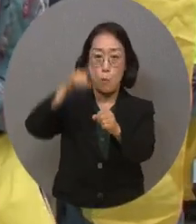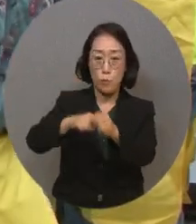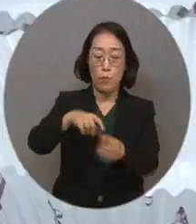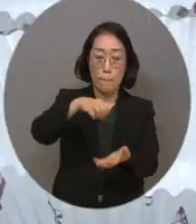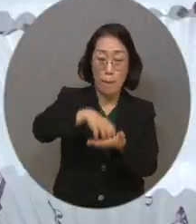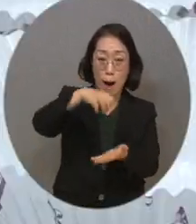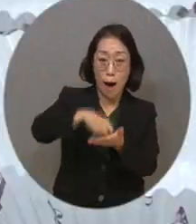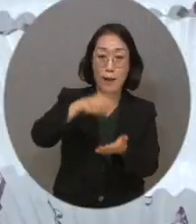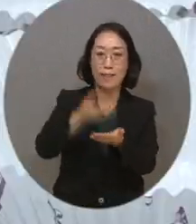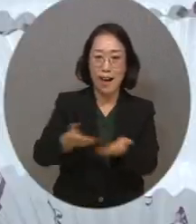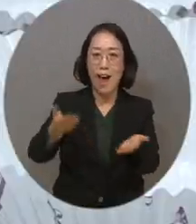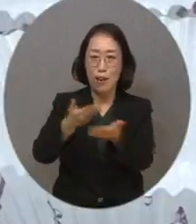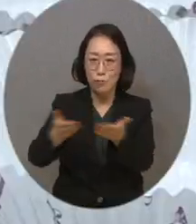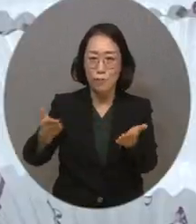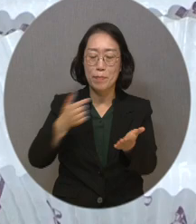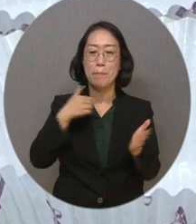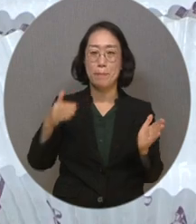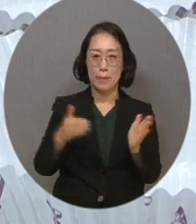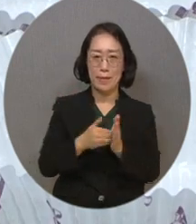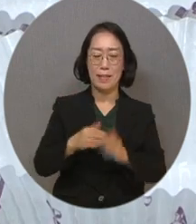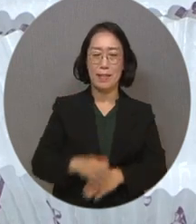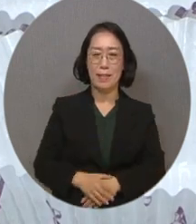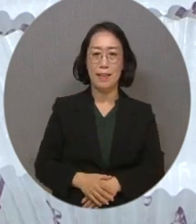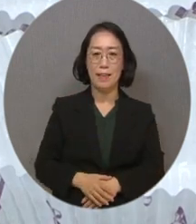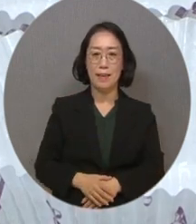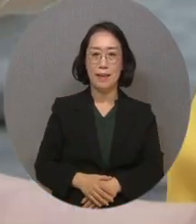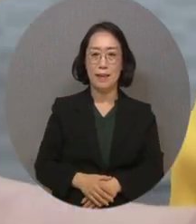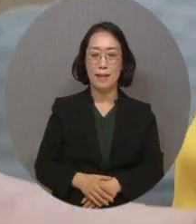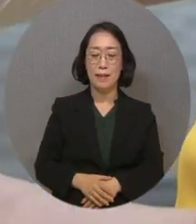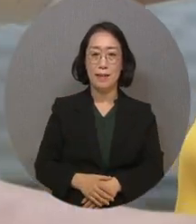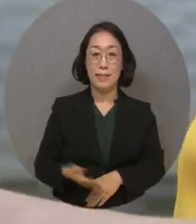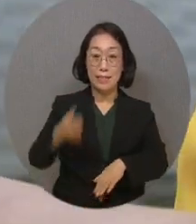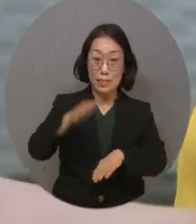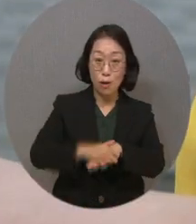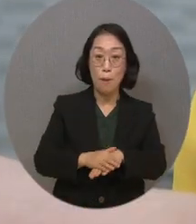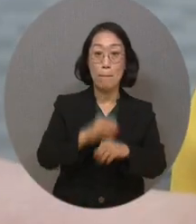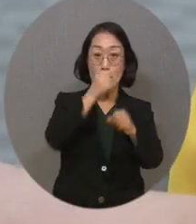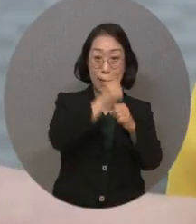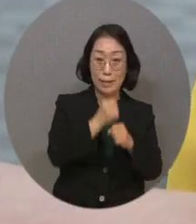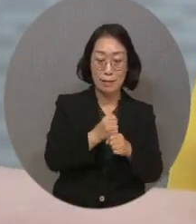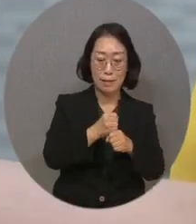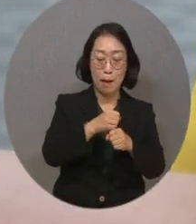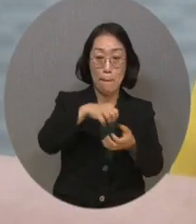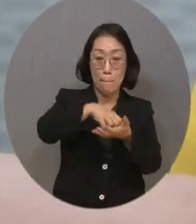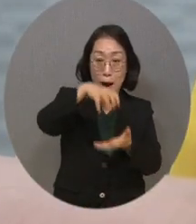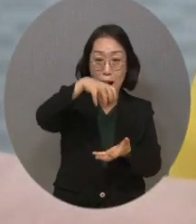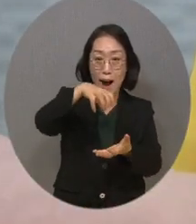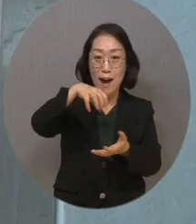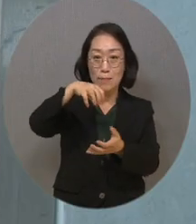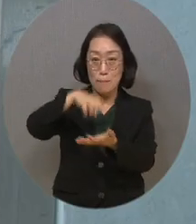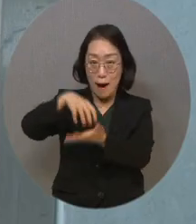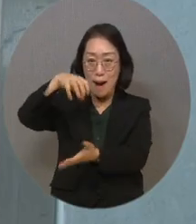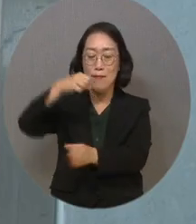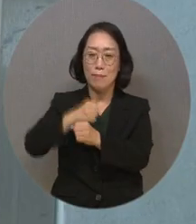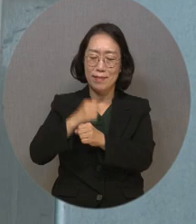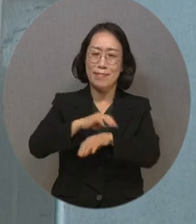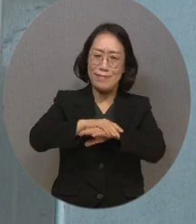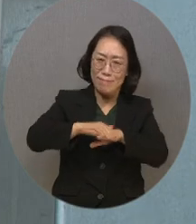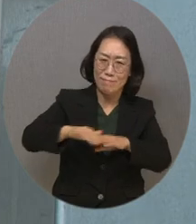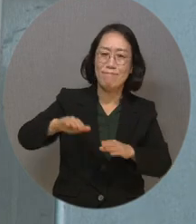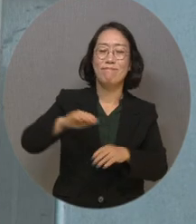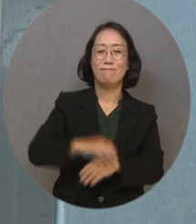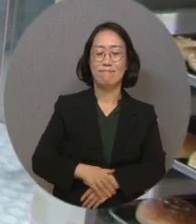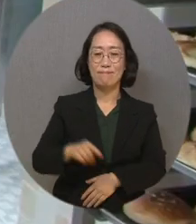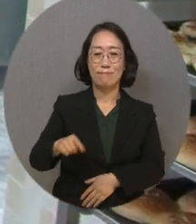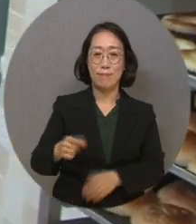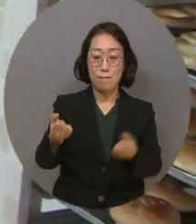제빵 나눔 봉사를 실시했습니다. 직접 손으로 만든 빵에 마음과 정성을 다합니다.